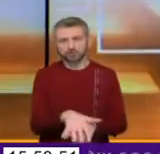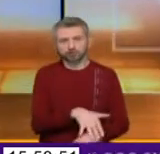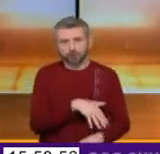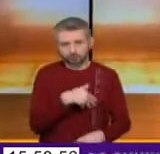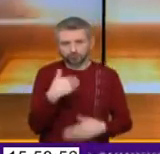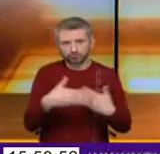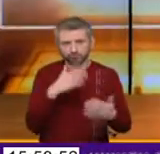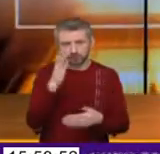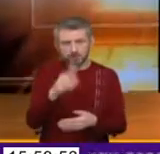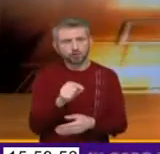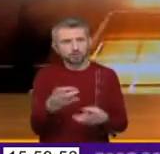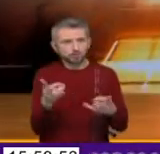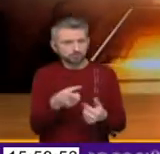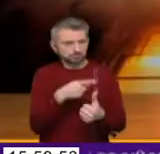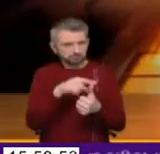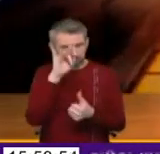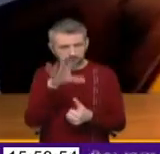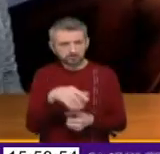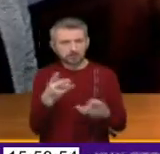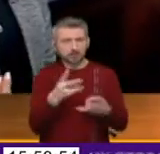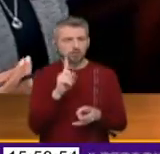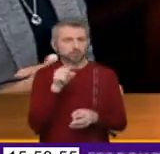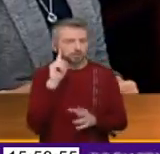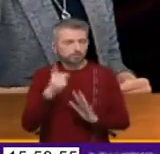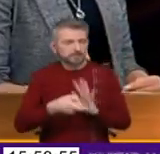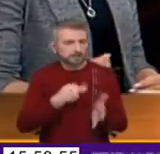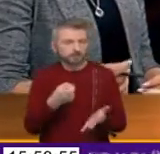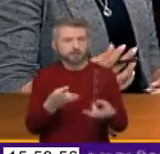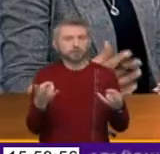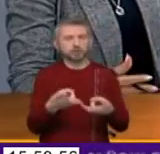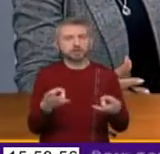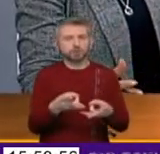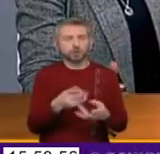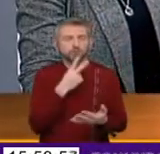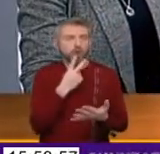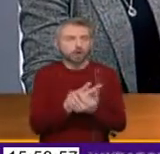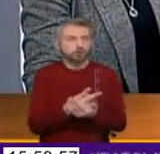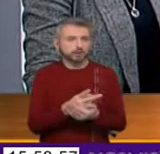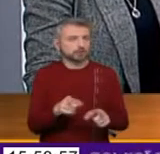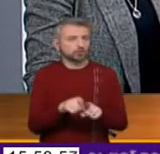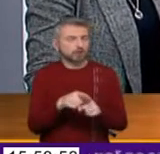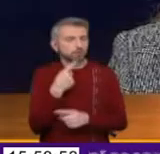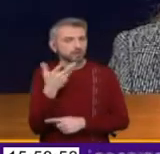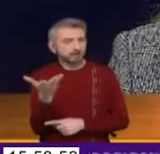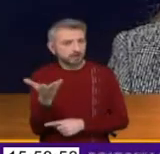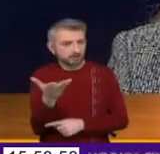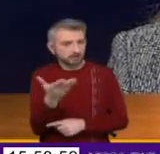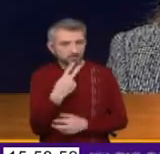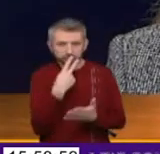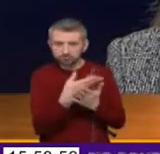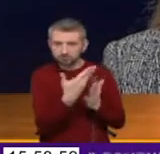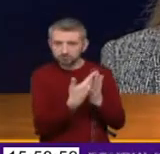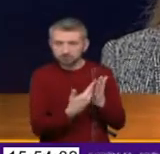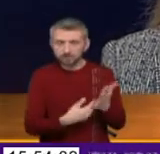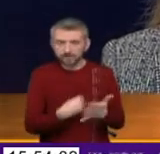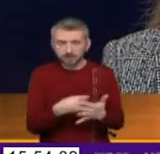тобі потрібно вже ім'я, тобі потрібно, щоб тебе впізнавали, тобі потрібно показувати ту саму звітність, в тому числі фінансову, і